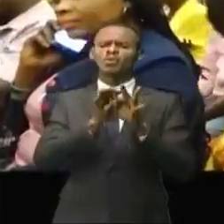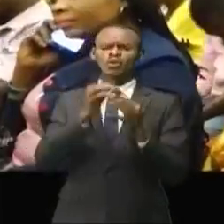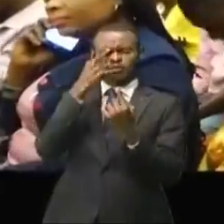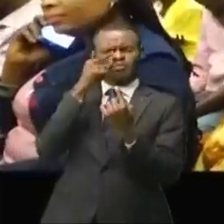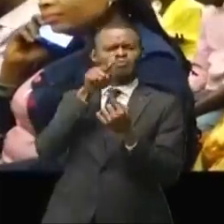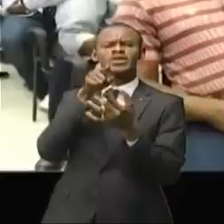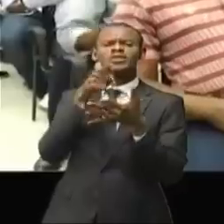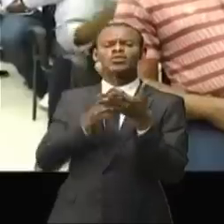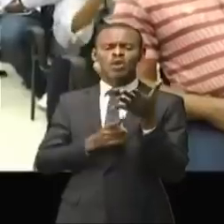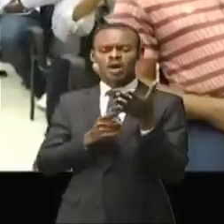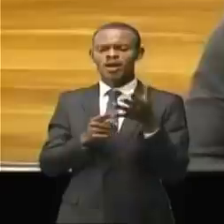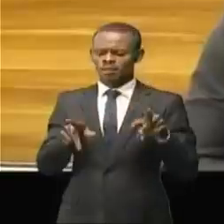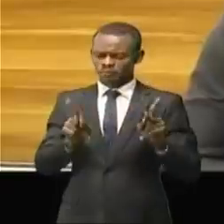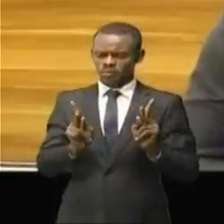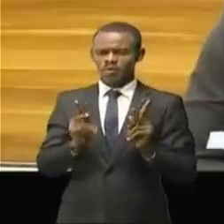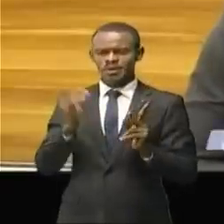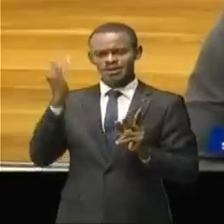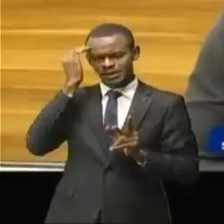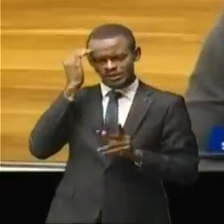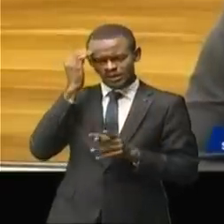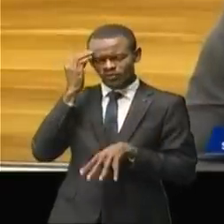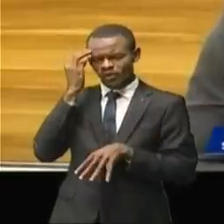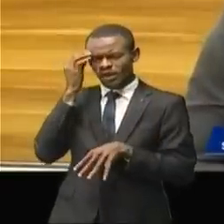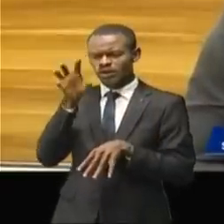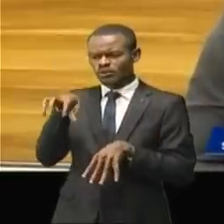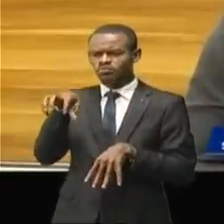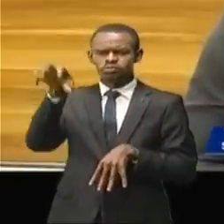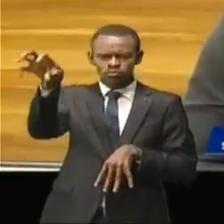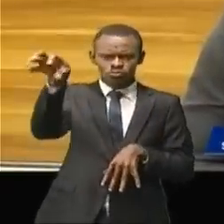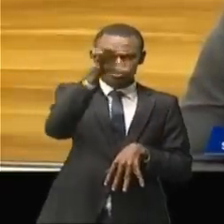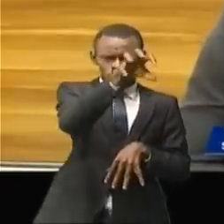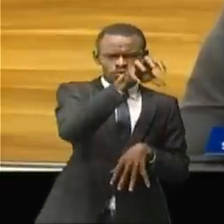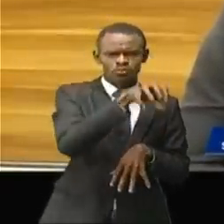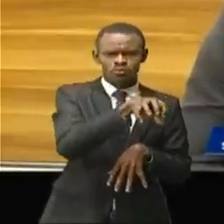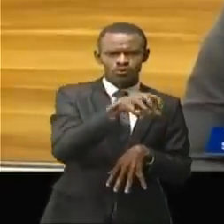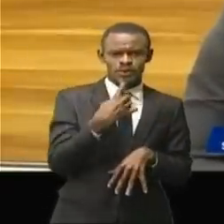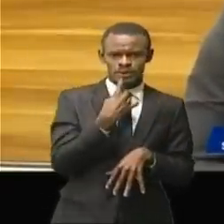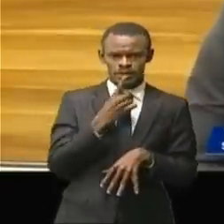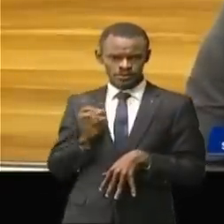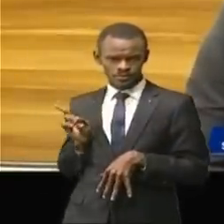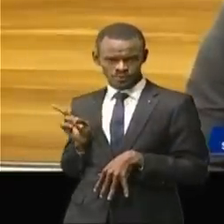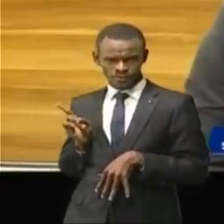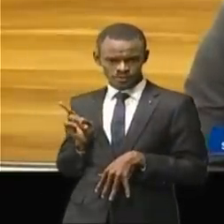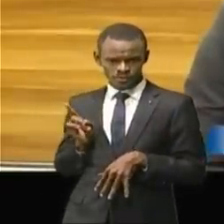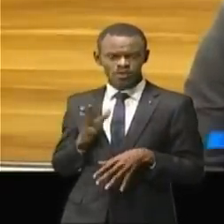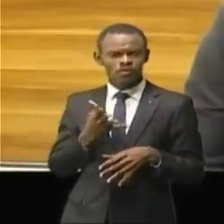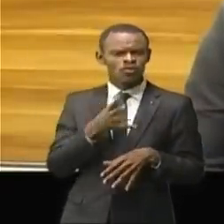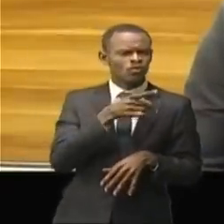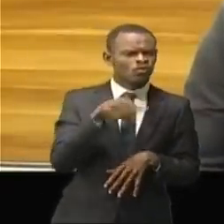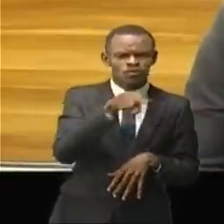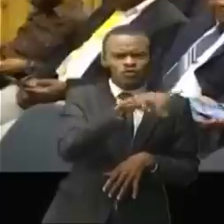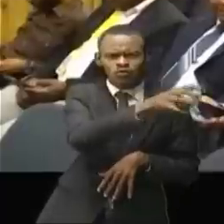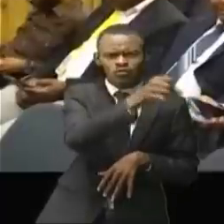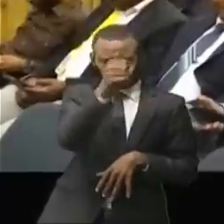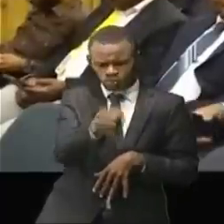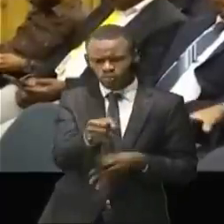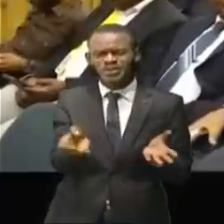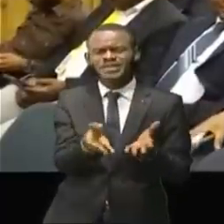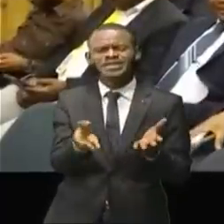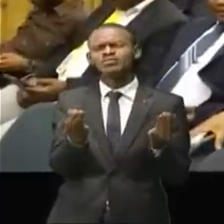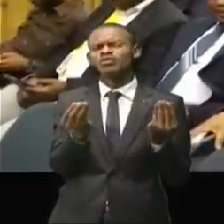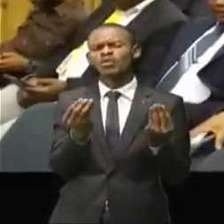qui seront en rythmes vous avez été retenu parce que nous espérons que vous avez eu l'expérience du terrain nous